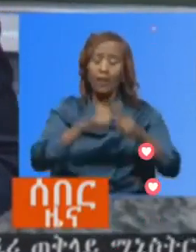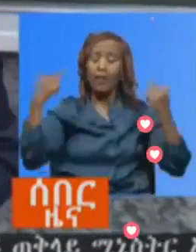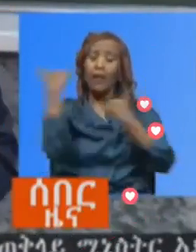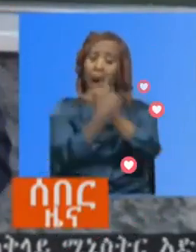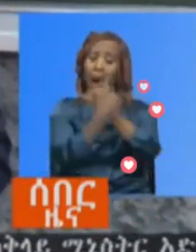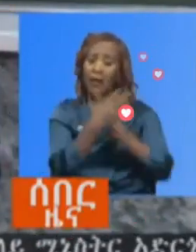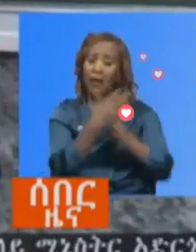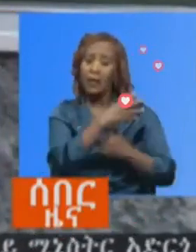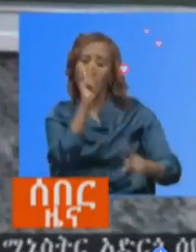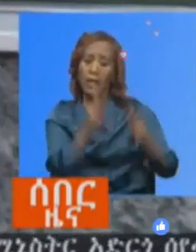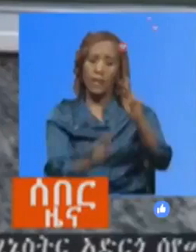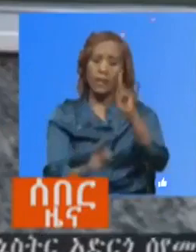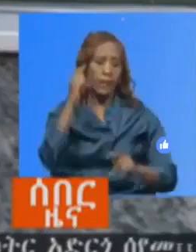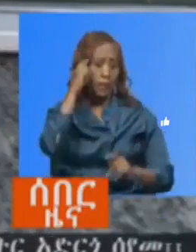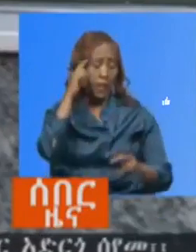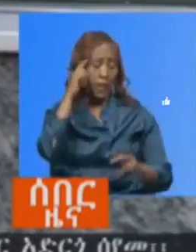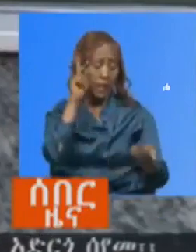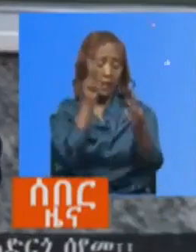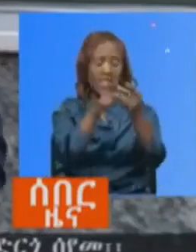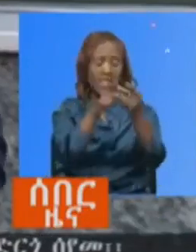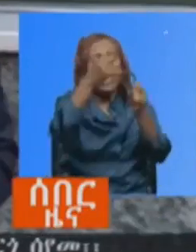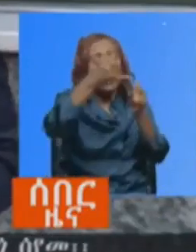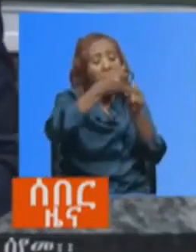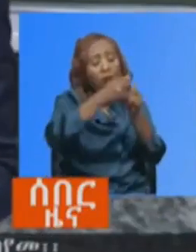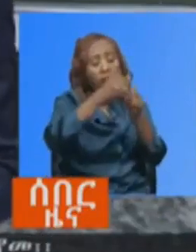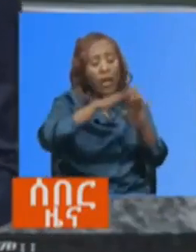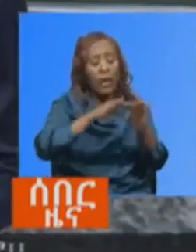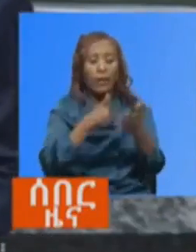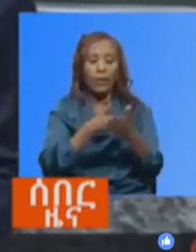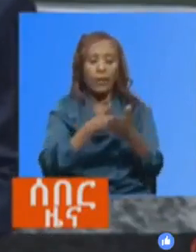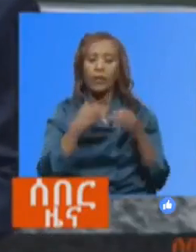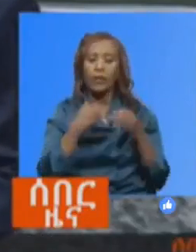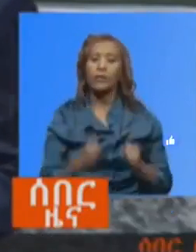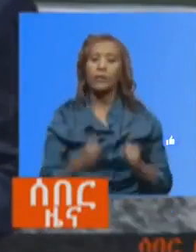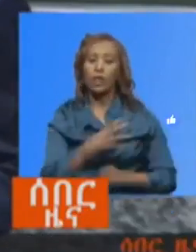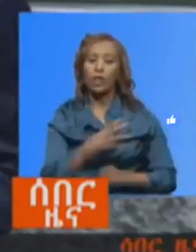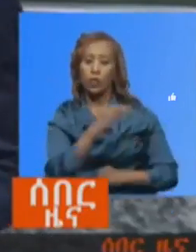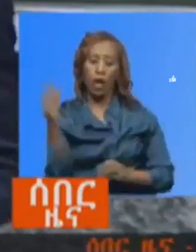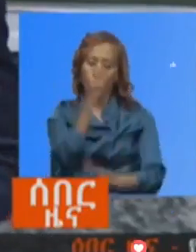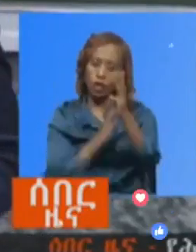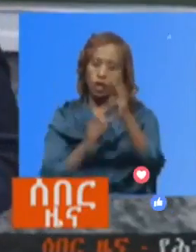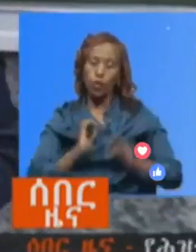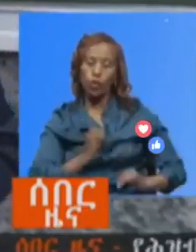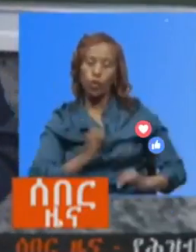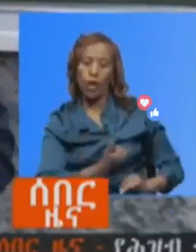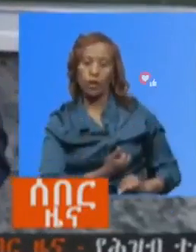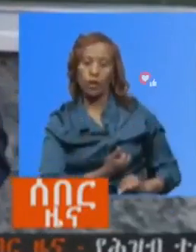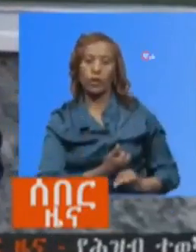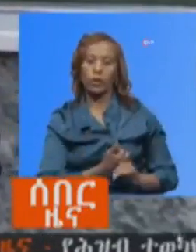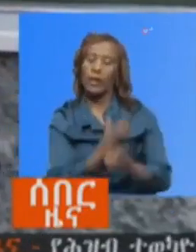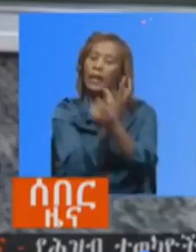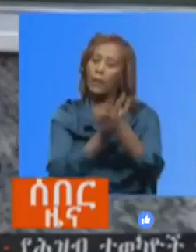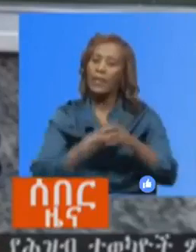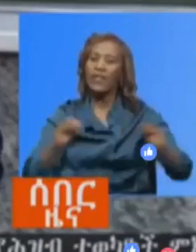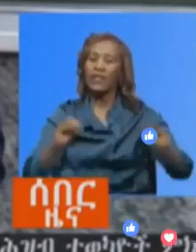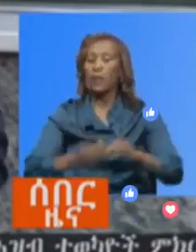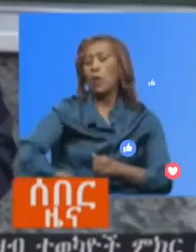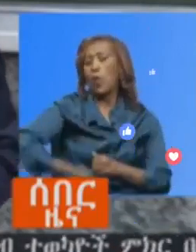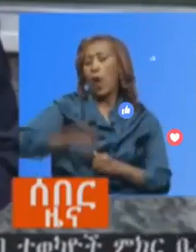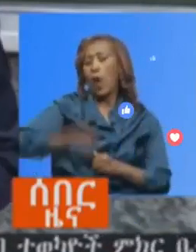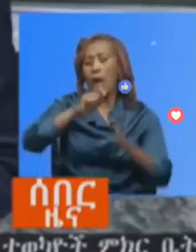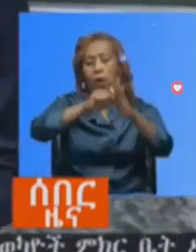ሕዝብ ከምናስበው የስኬት ጫፍ ላይ ለመድረስ የምንችለውና ችግሮቻችንን የምንፈታበት ዋና